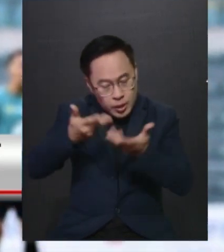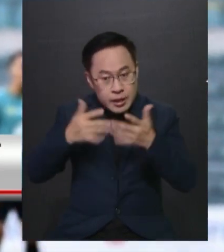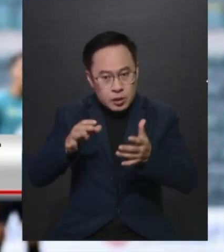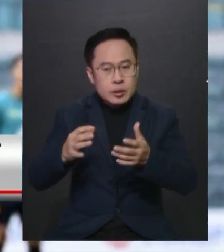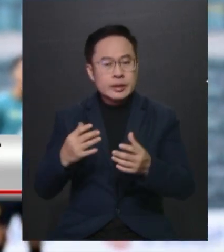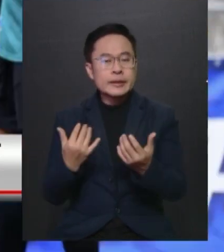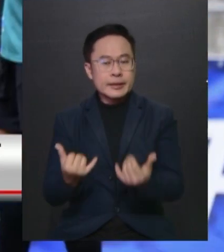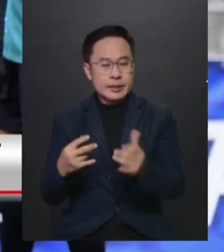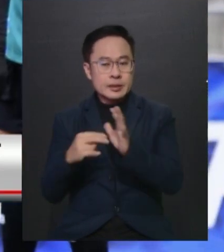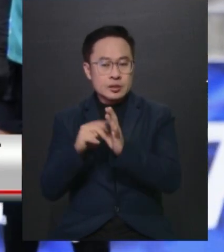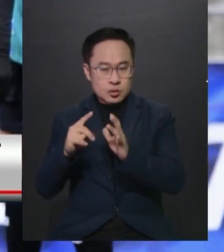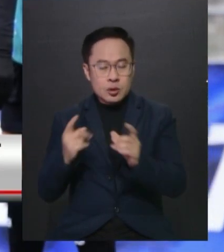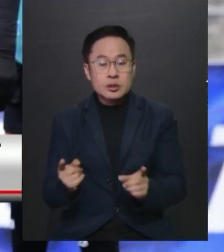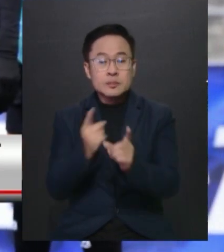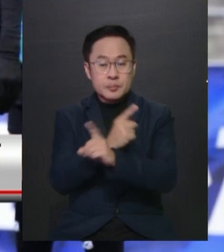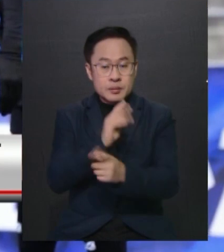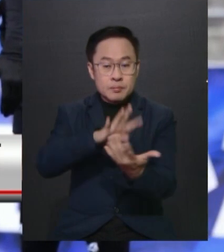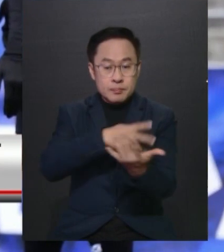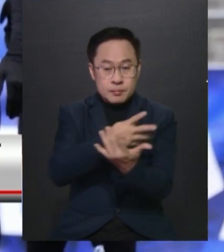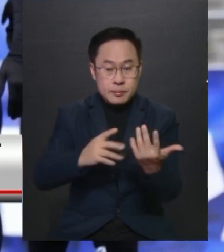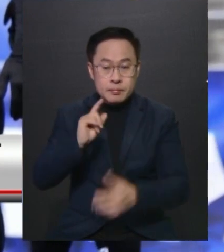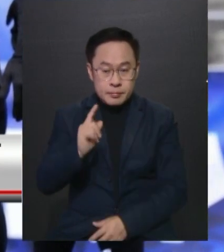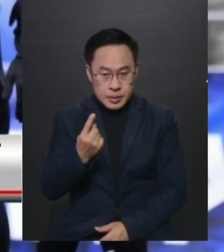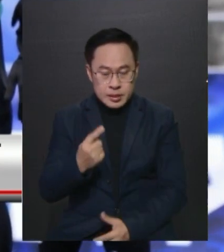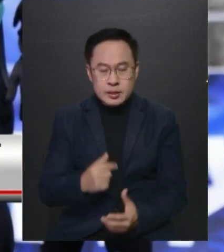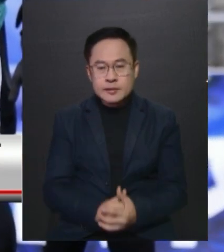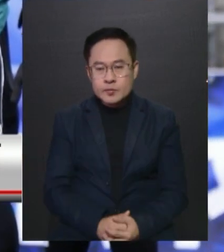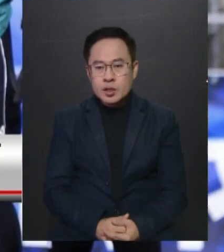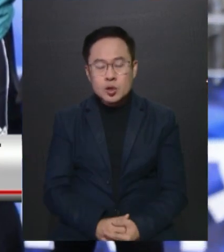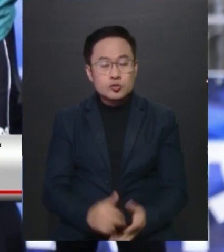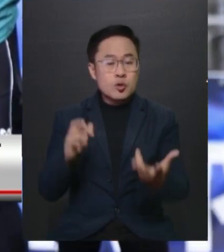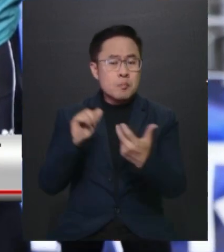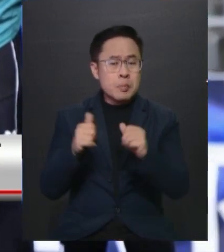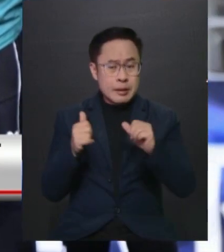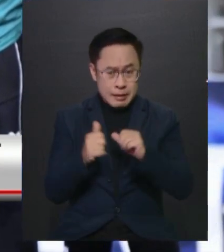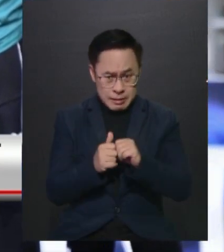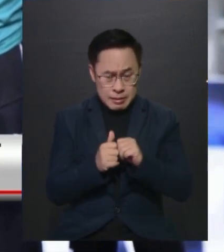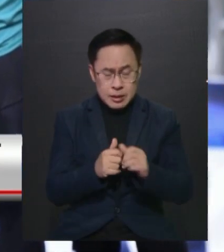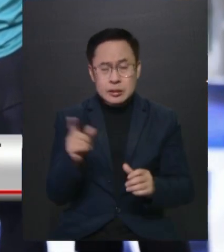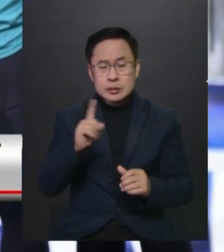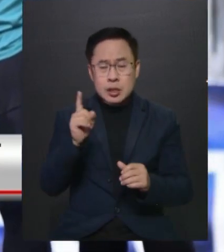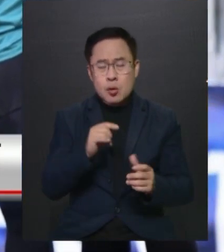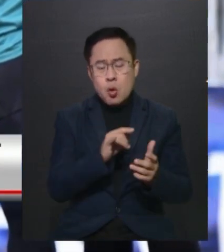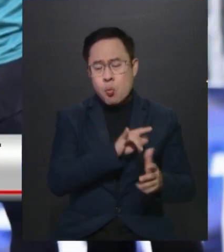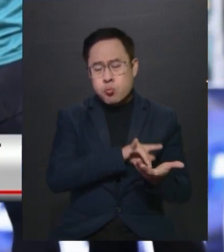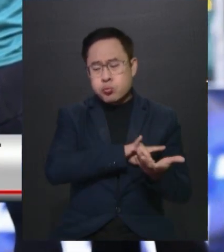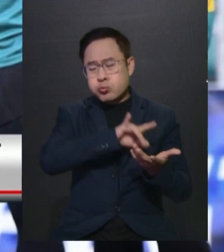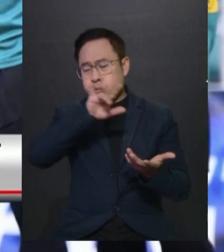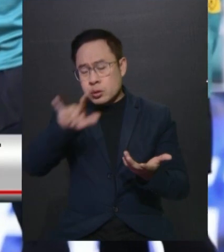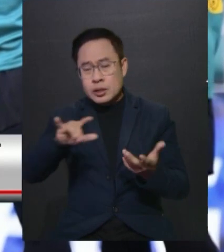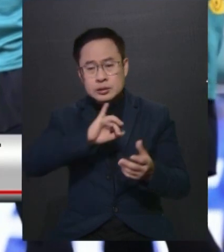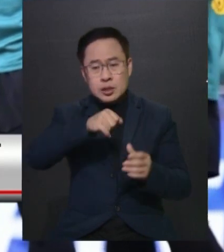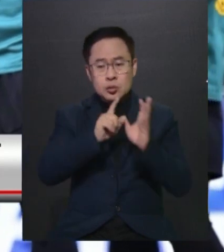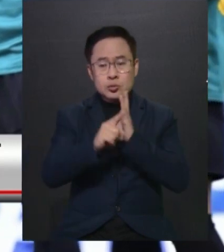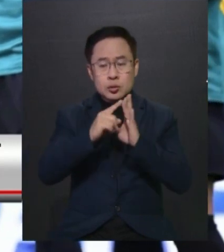เนี่ยก็ต้องทำเต็มที่ทำให้ดีที่สุดนะครับส่วนเรื่องการเดินทางครับมาโน่ก็บอกว่าการเดินทางครั้งนี้เนี่ยที่โอ้โหหลายต่อเหลือเกินเดี๋ยวมีร